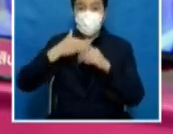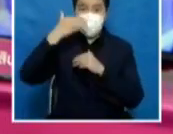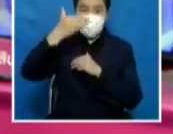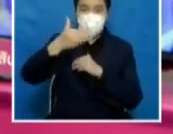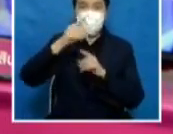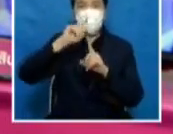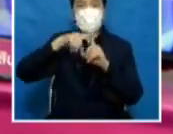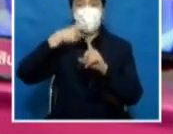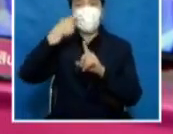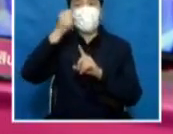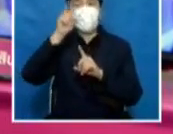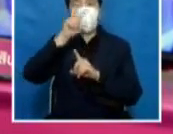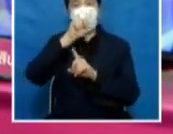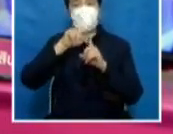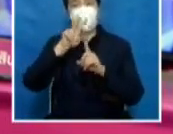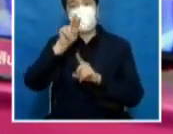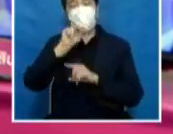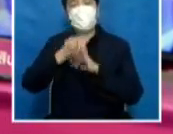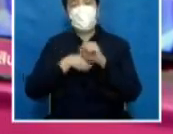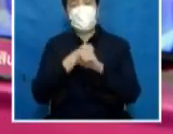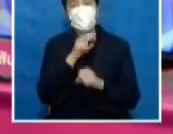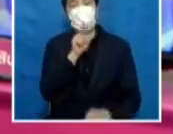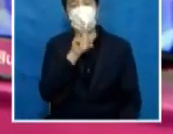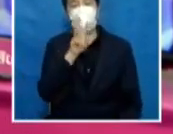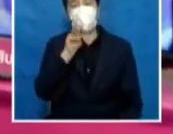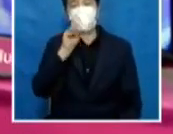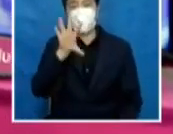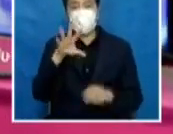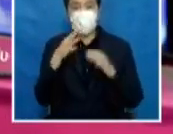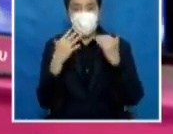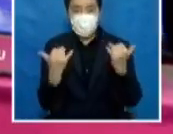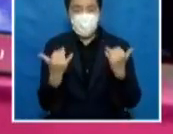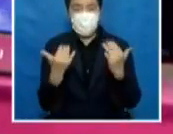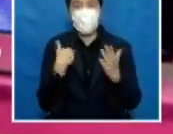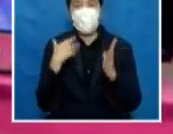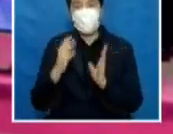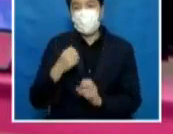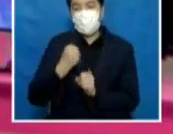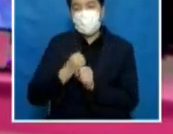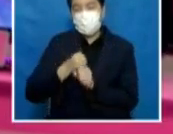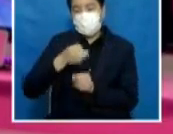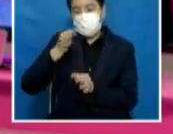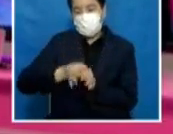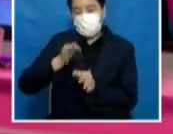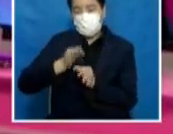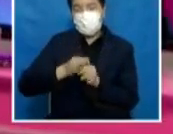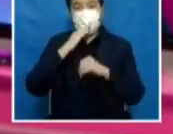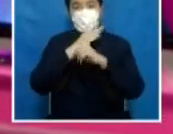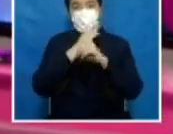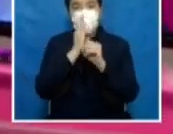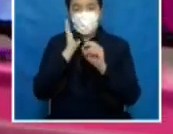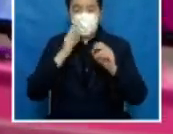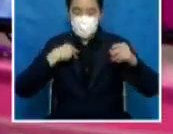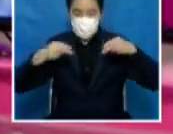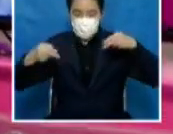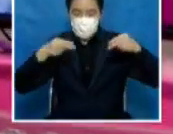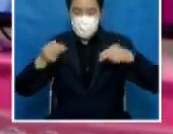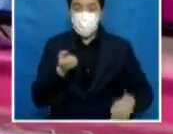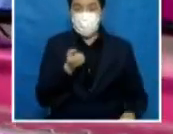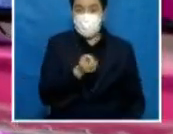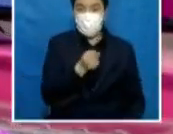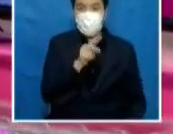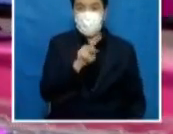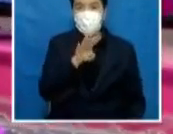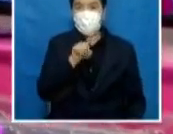ในวันที่30ธันวาคม2565ค่ะสำหรับวันนี้เจ้าหน้าที่จากธนาคารออมสินทีมงานถ่ายทอดสด Facebook Live NBT